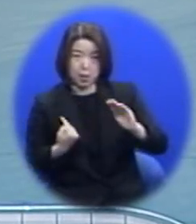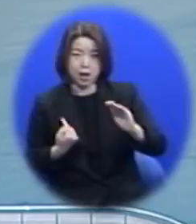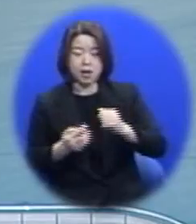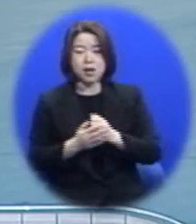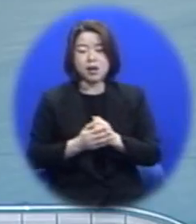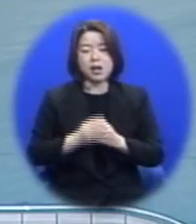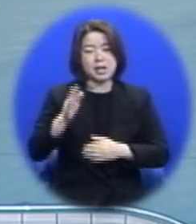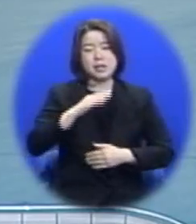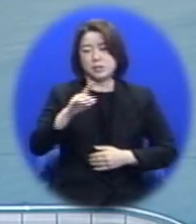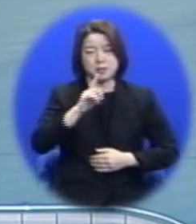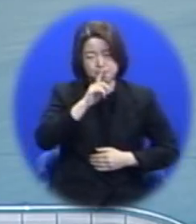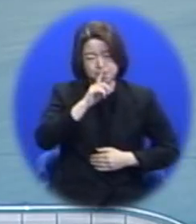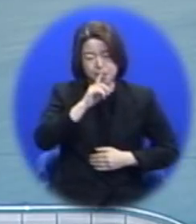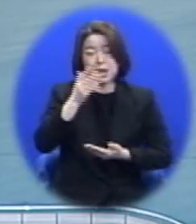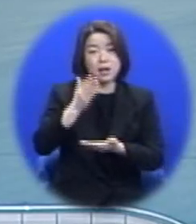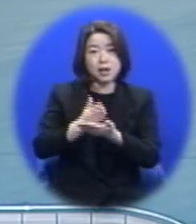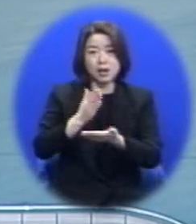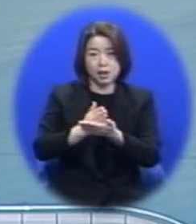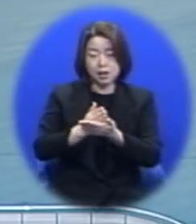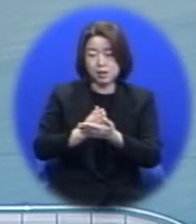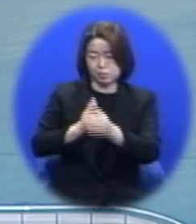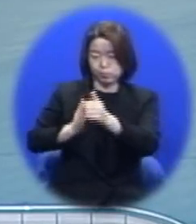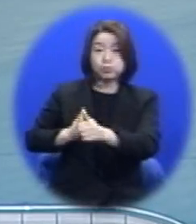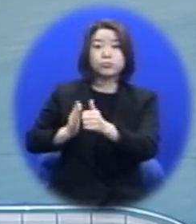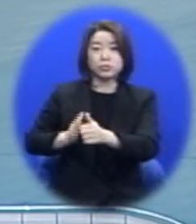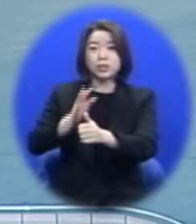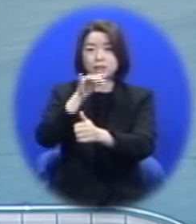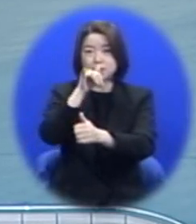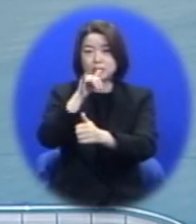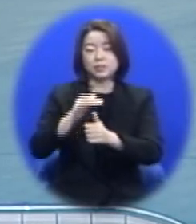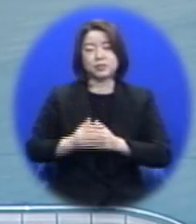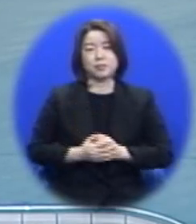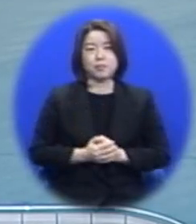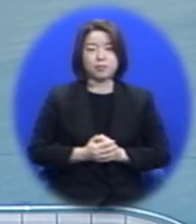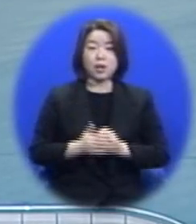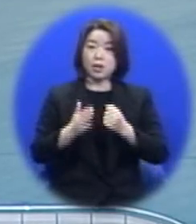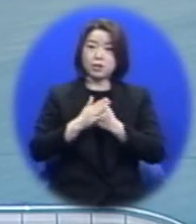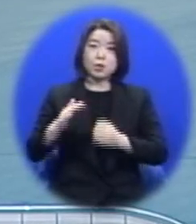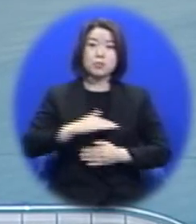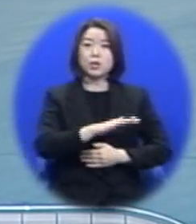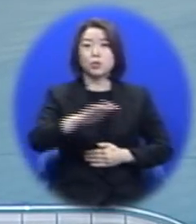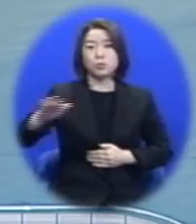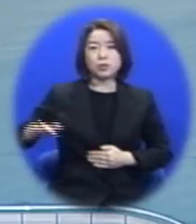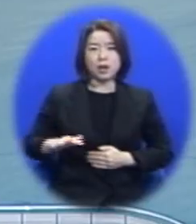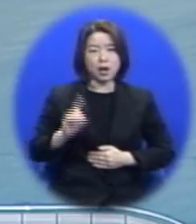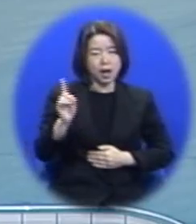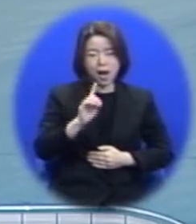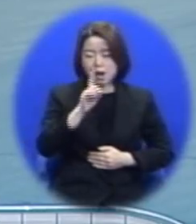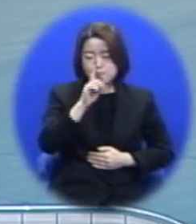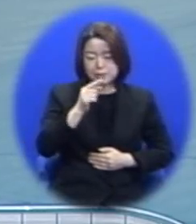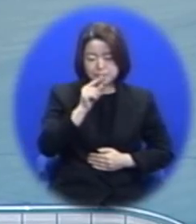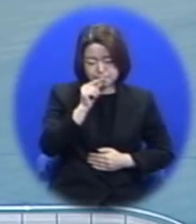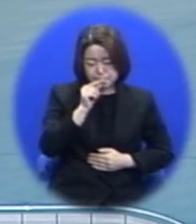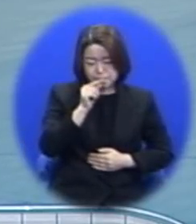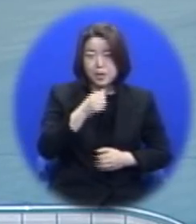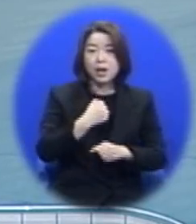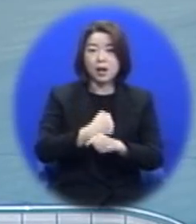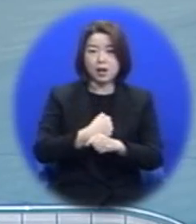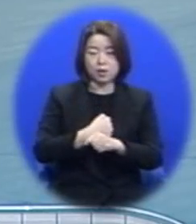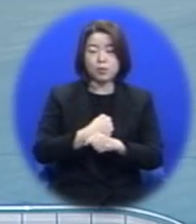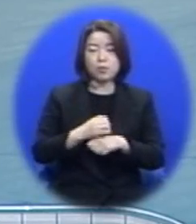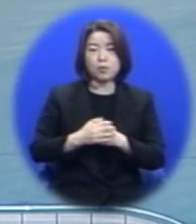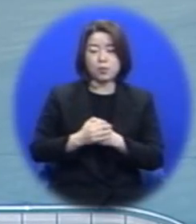하지 않으셔야 됩니다. 이런 당부를 하셨고 그래서 우리가 아무 말 하지 않고 그 마을을